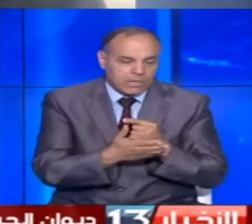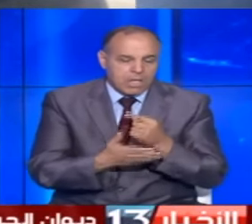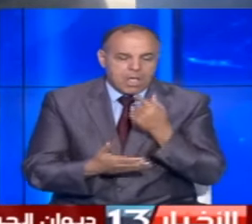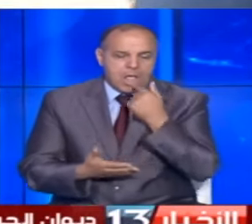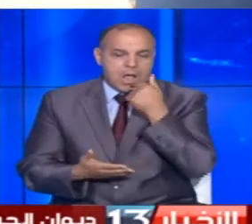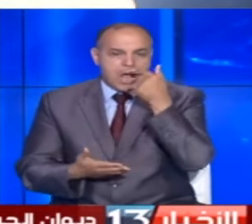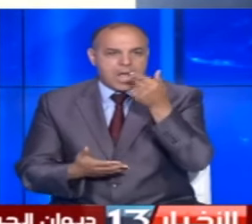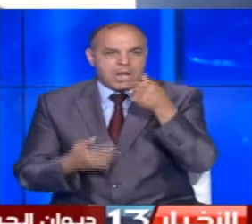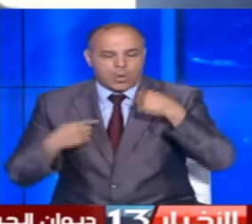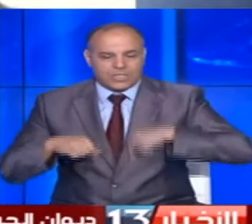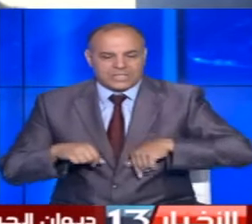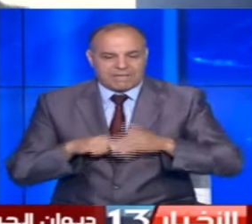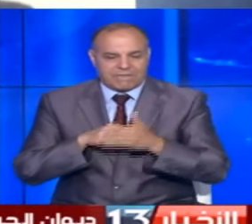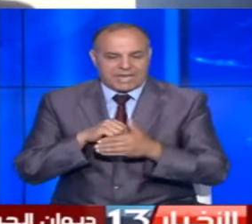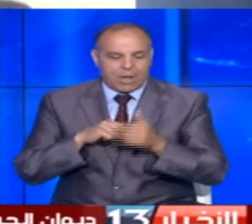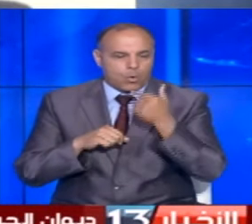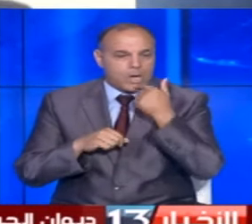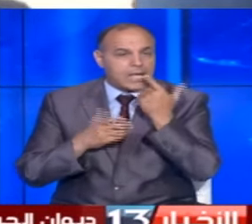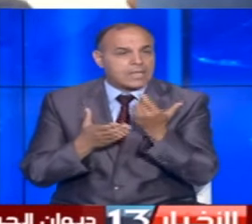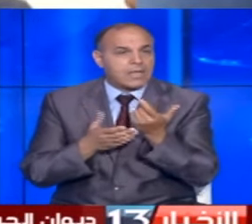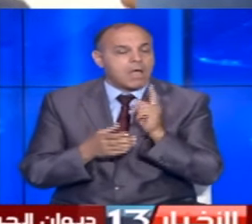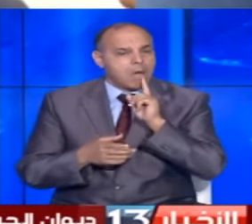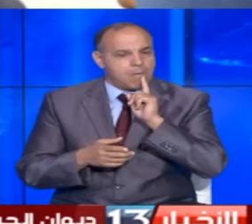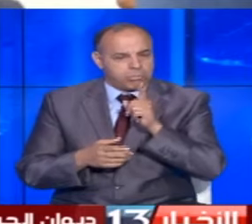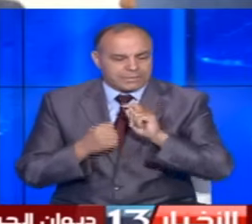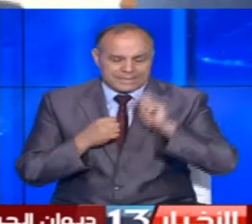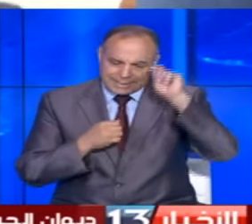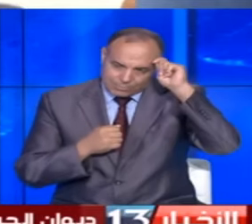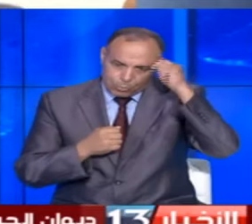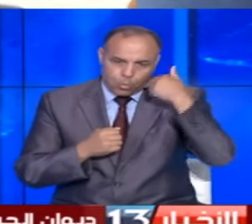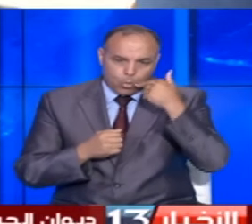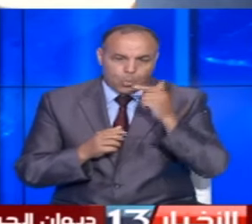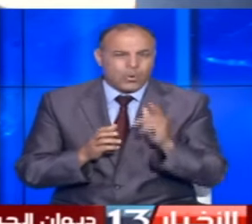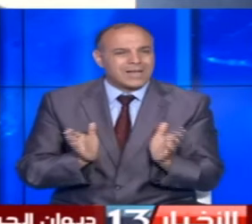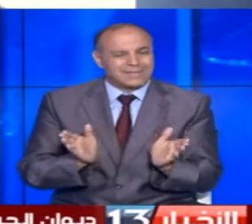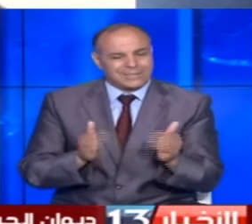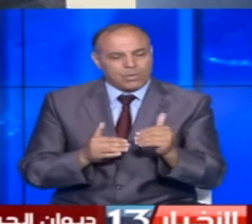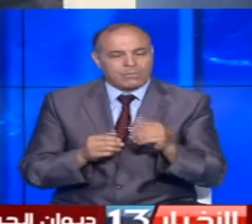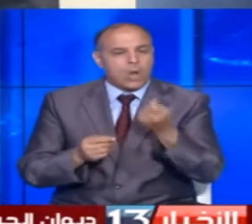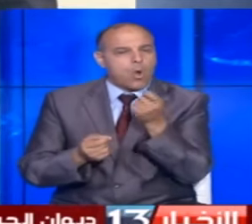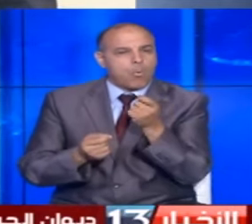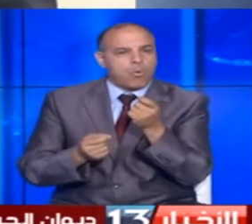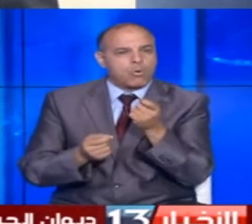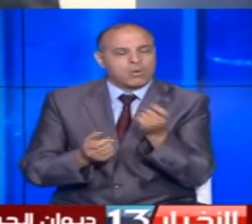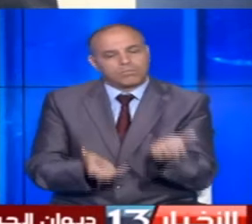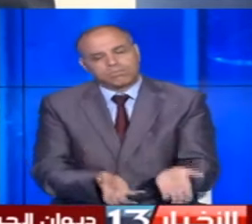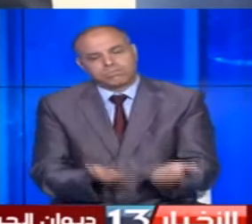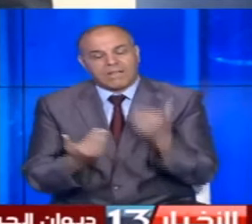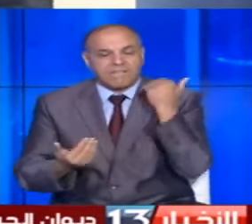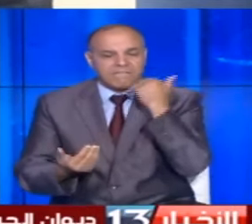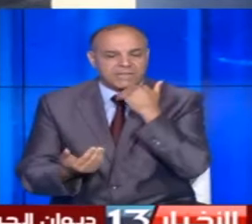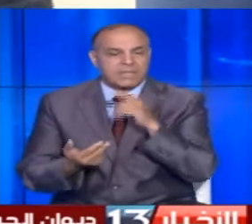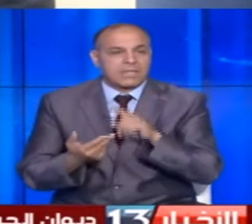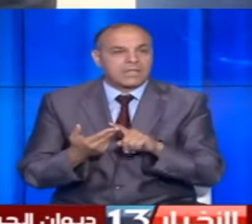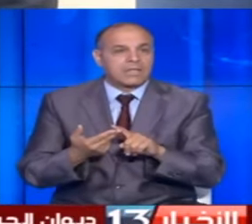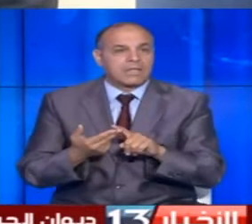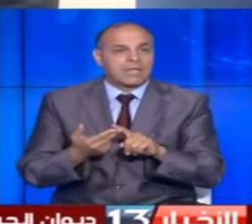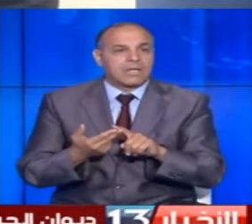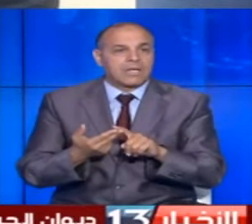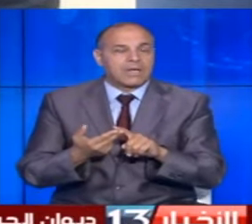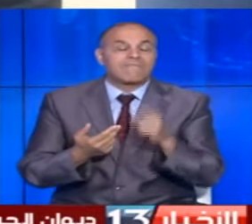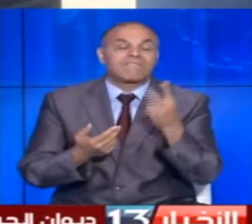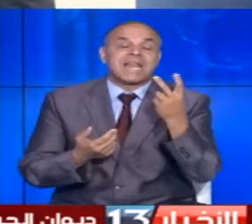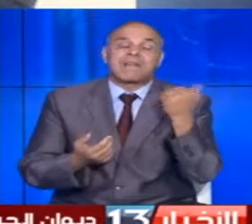كان وزير الفلاحه سمير الطيب اثناء السبت الماضي لديوان الحبوب برفعها حالا في غضون ثمان واربعين